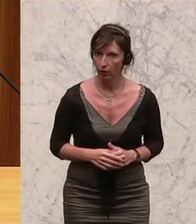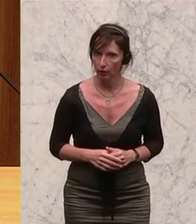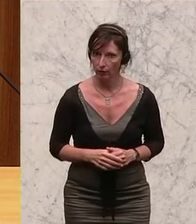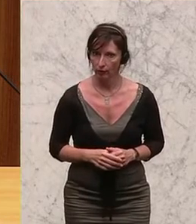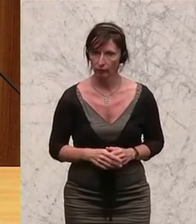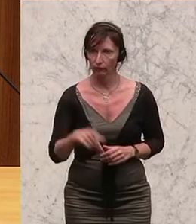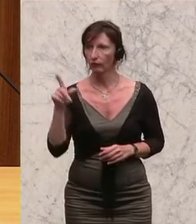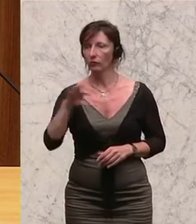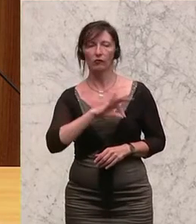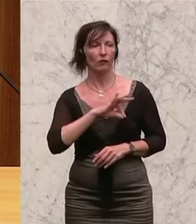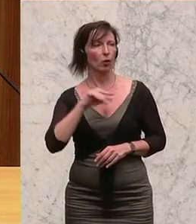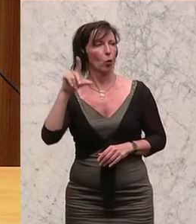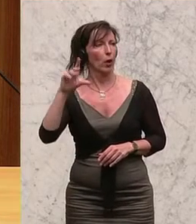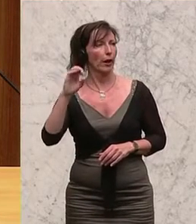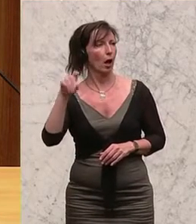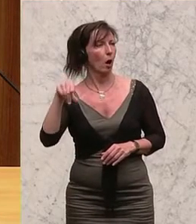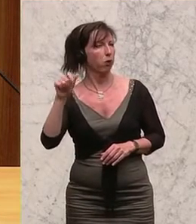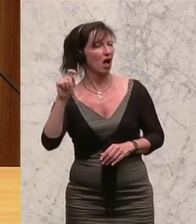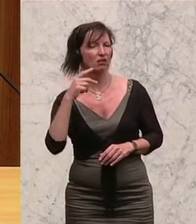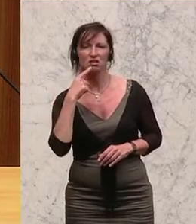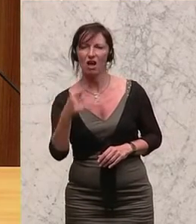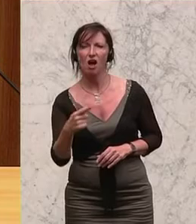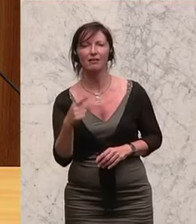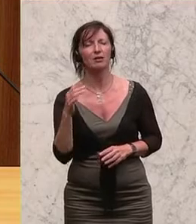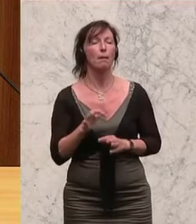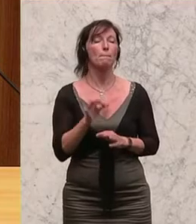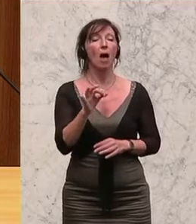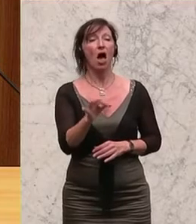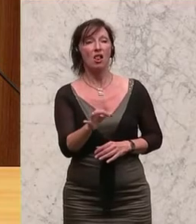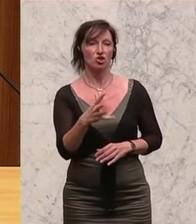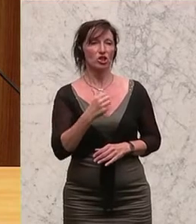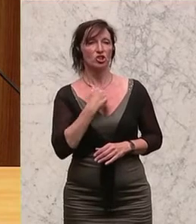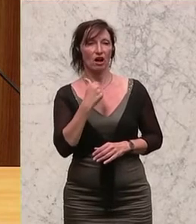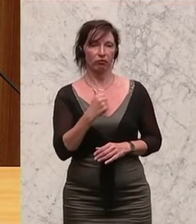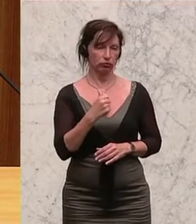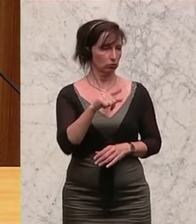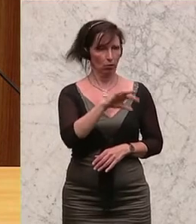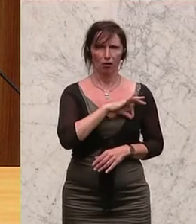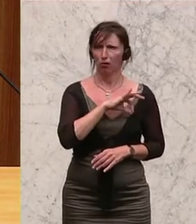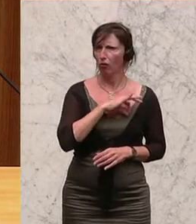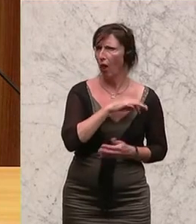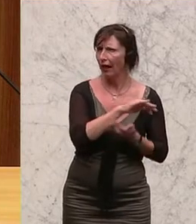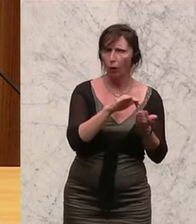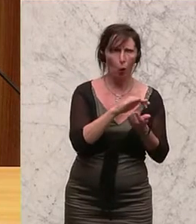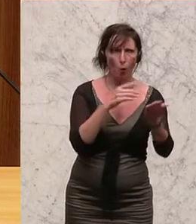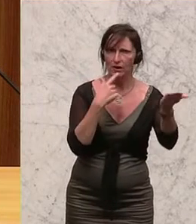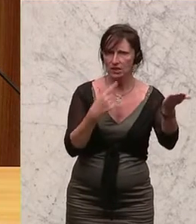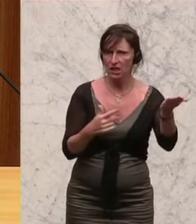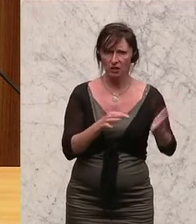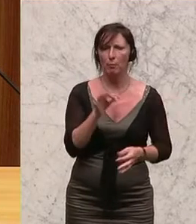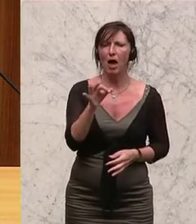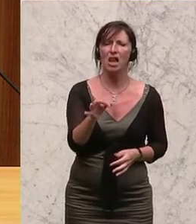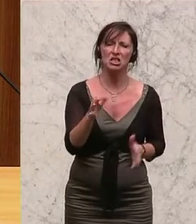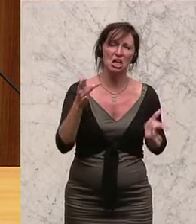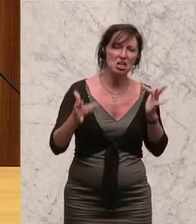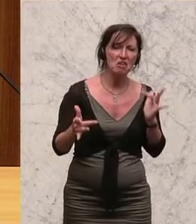Kollege Lobatka hat gesprochen vom Meilenstein, der hier stattgefunden hat. Der Kollege Kogler hat gesprochen davon, dass sich dieser Meilenstein